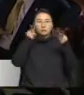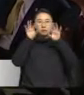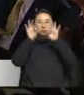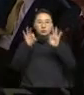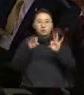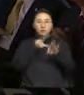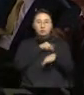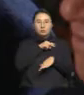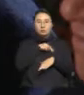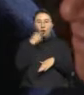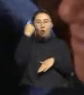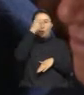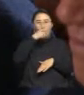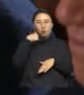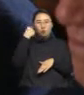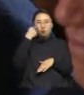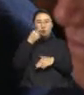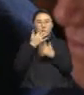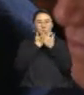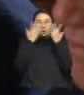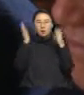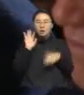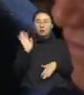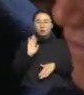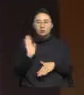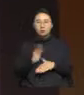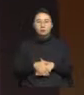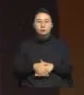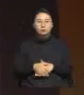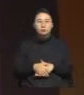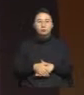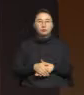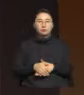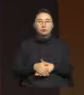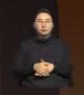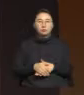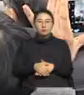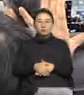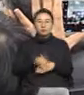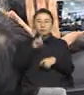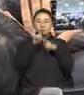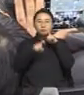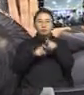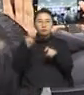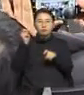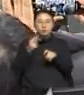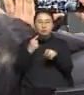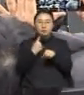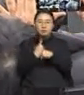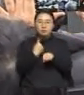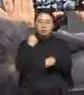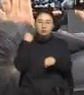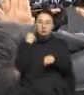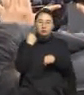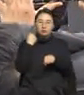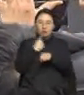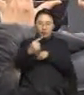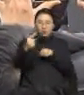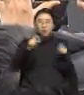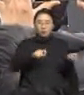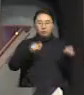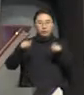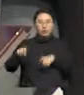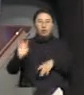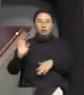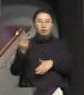지켜보는 시의원들의 표정이 마냥 밝지만 않습니다. 자치분권의 실현을 또다시 내년으로 넘겨야 할 상황이기